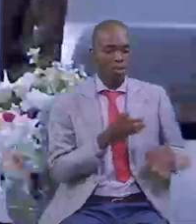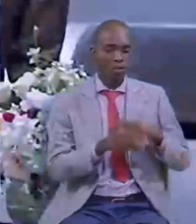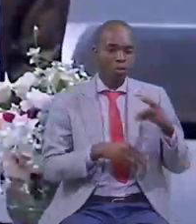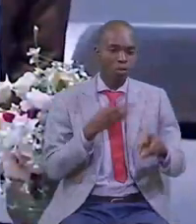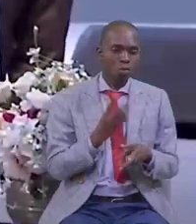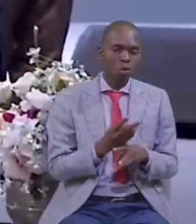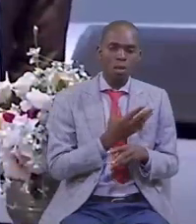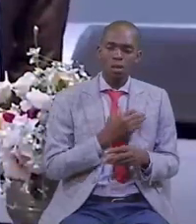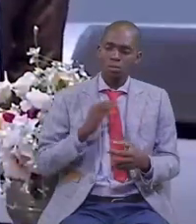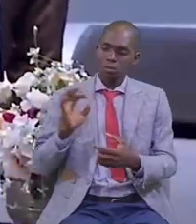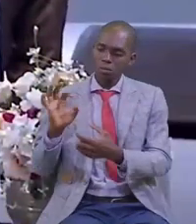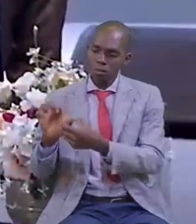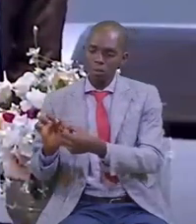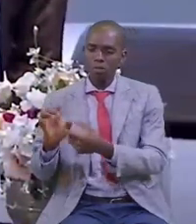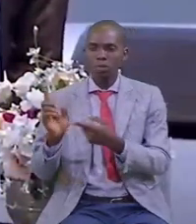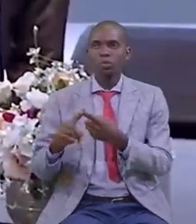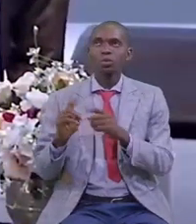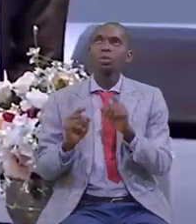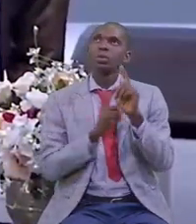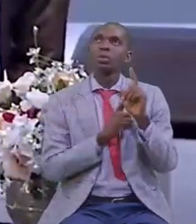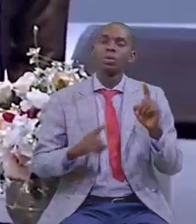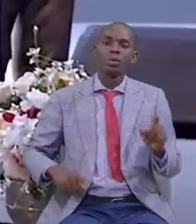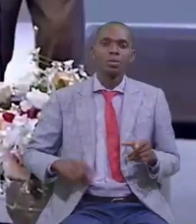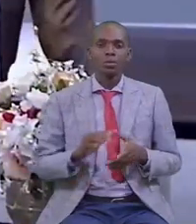Tu quittes le monde et tu t'attaches au Seigneur.